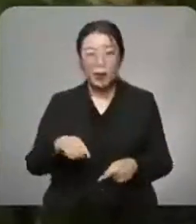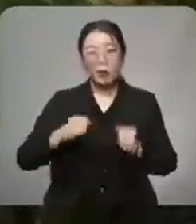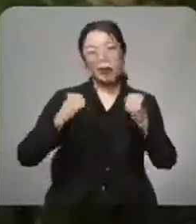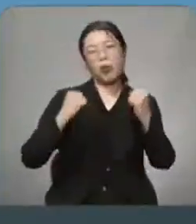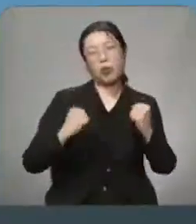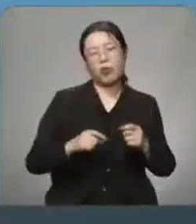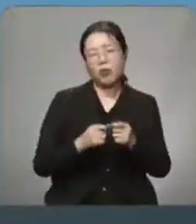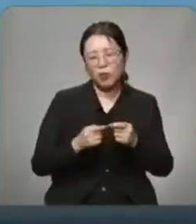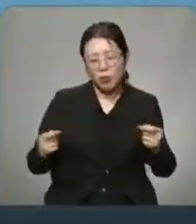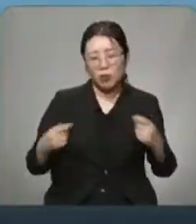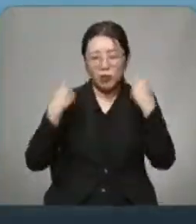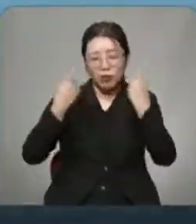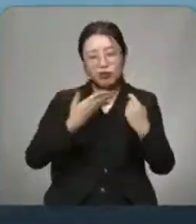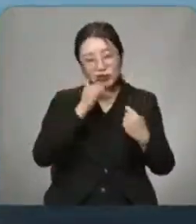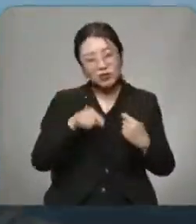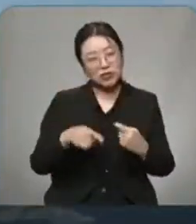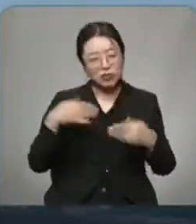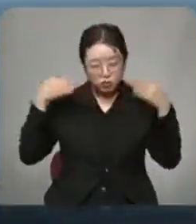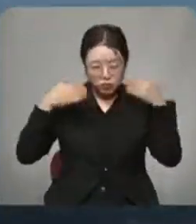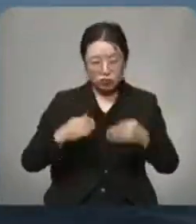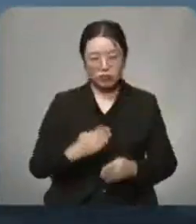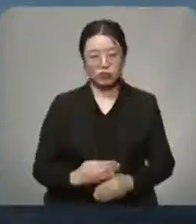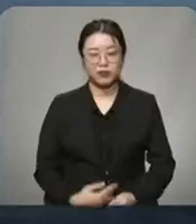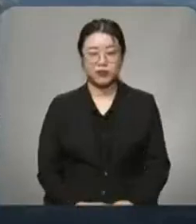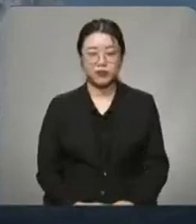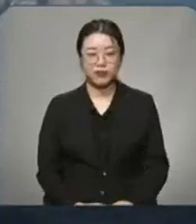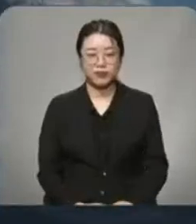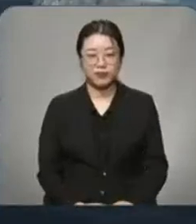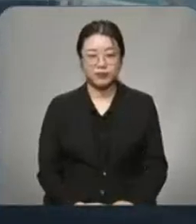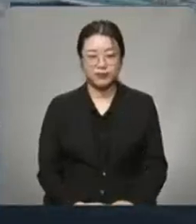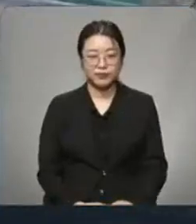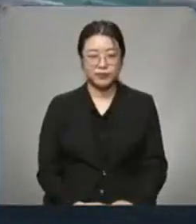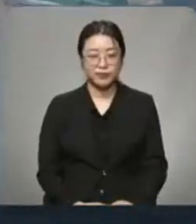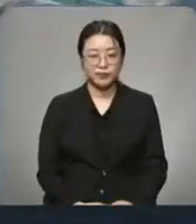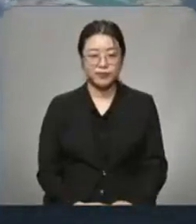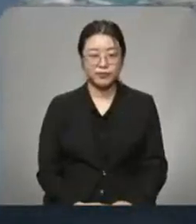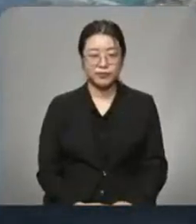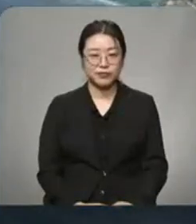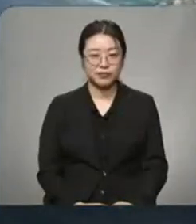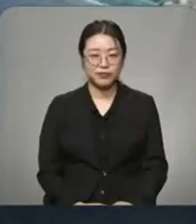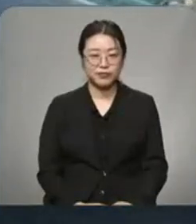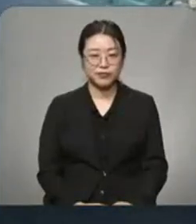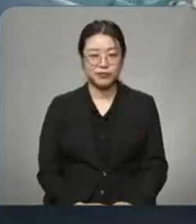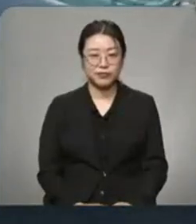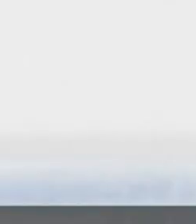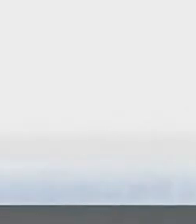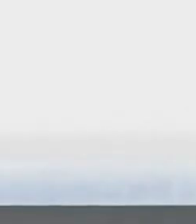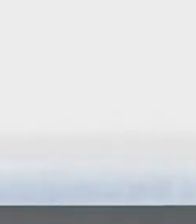체류형 관광지로 거듭날 수 있을지 주목됩니다. KBS 뉴스 조윤주입니다.